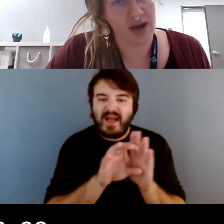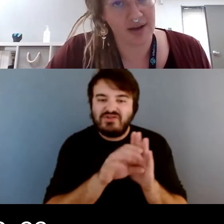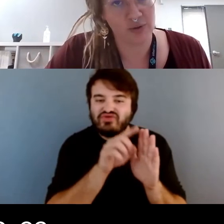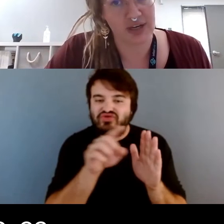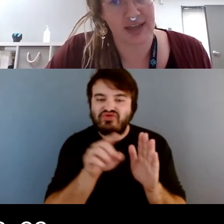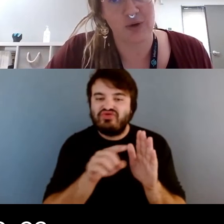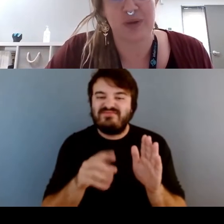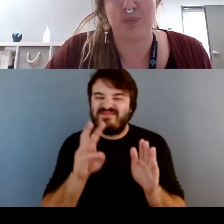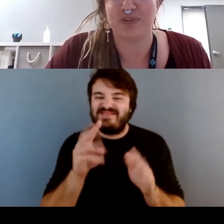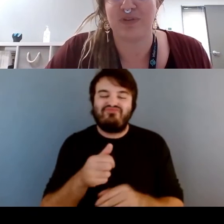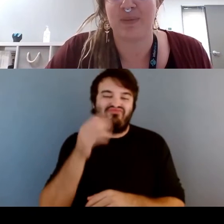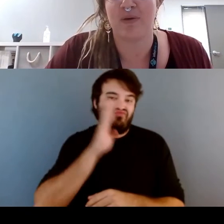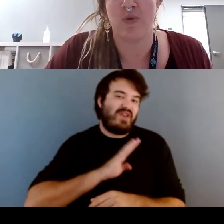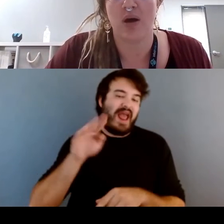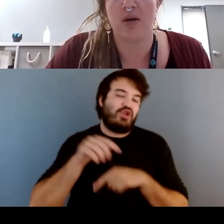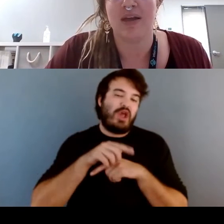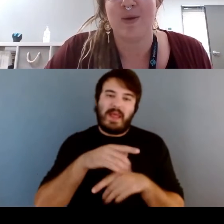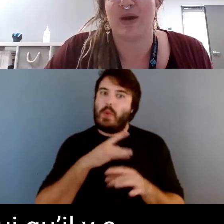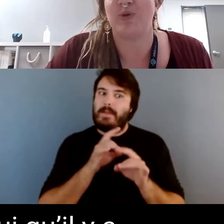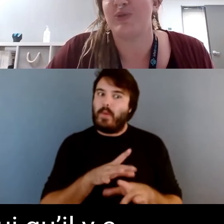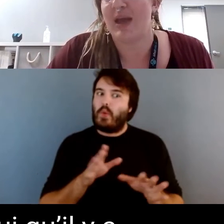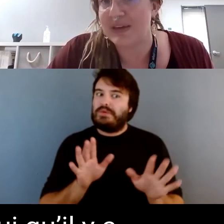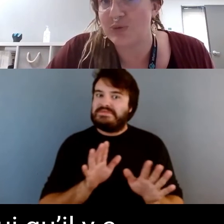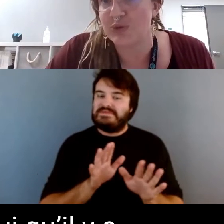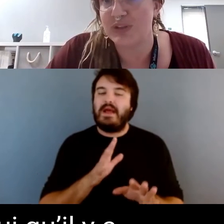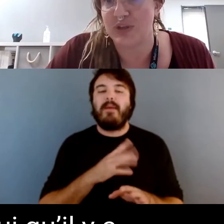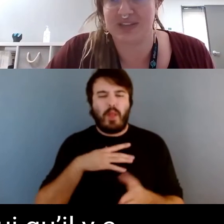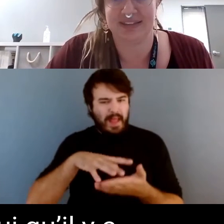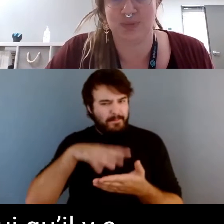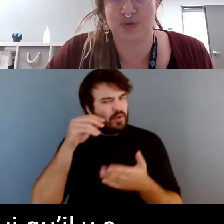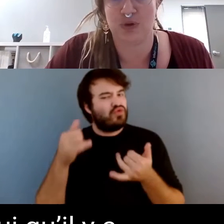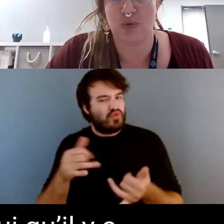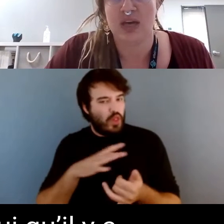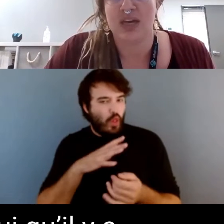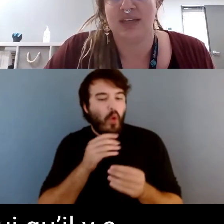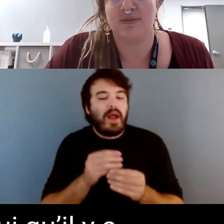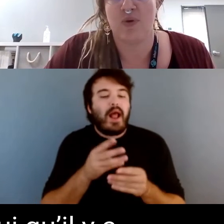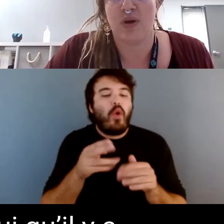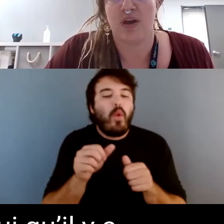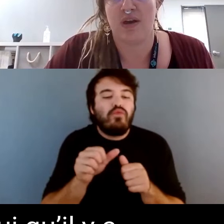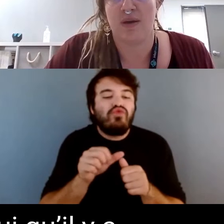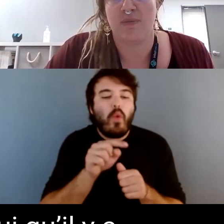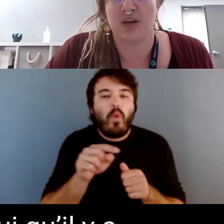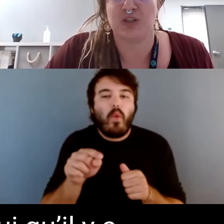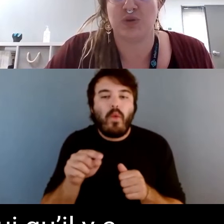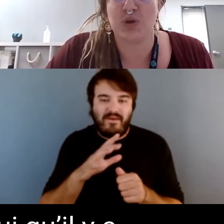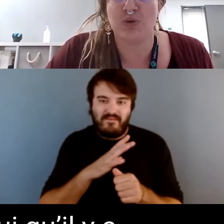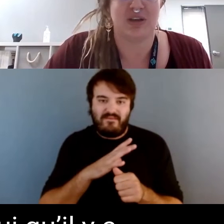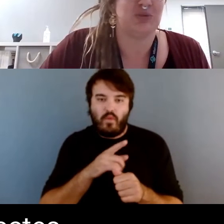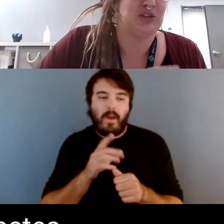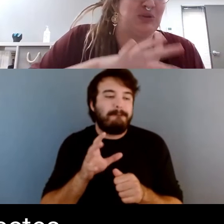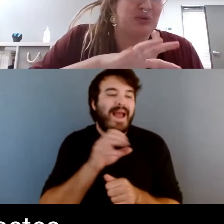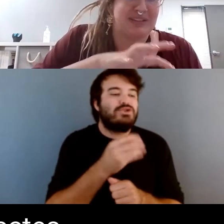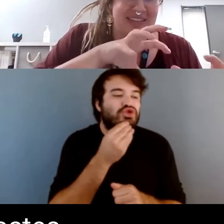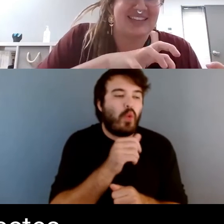plus populaires au jardin, qu'on n'aime pas ça vraiment voir. Par contre, on a appris aujourd'hui qu'il y a certains pucerons qui vont manger d'autres choses